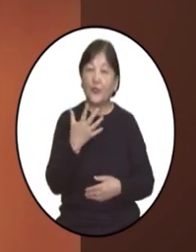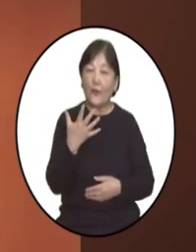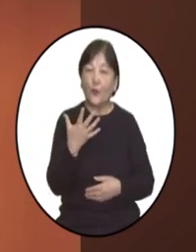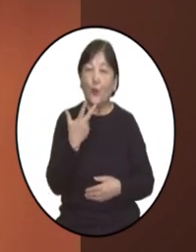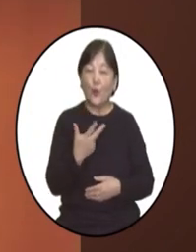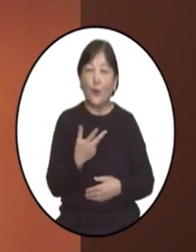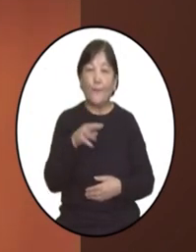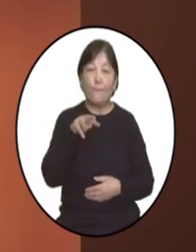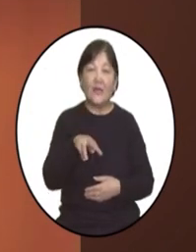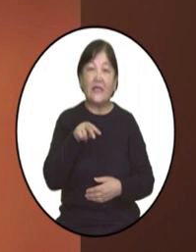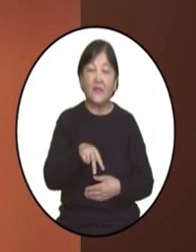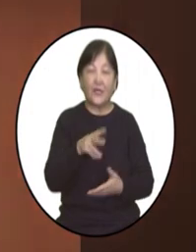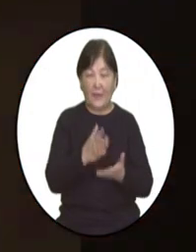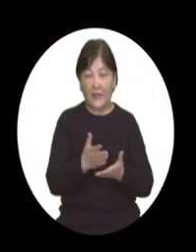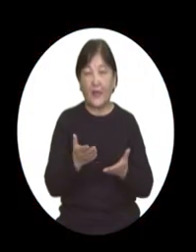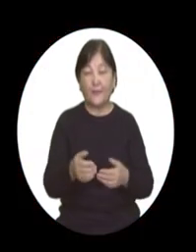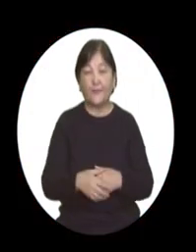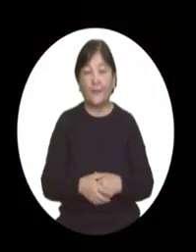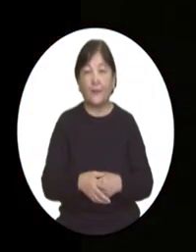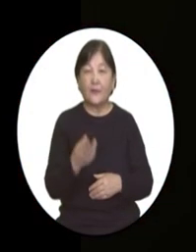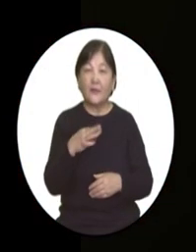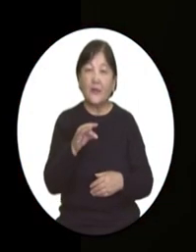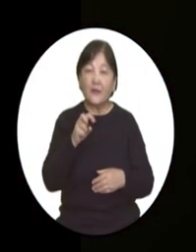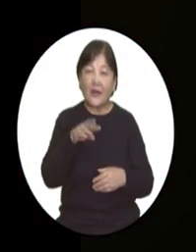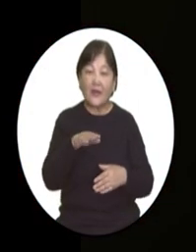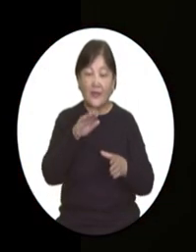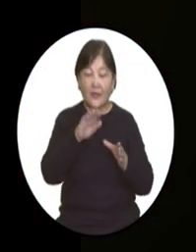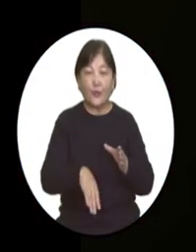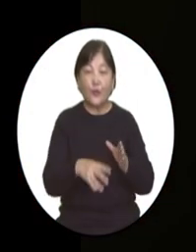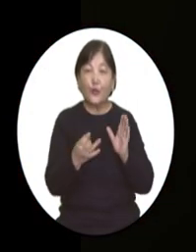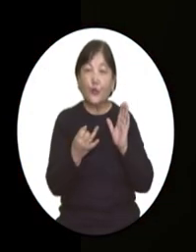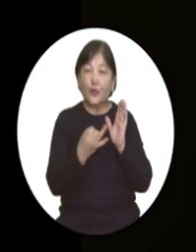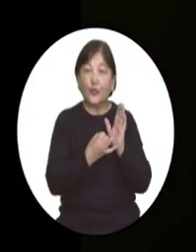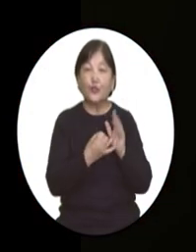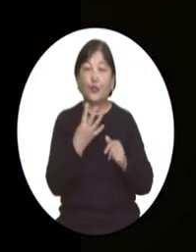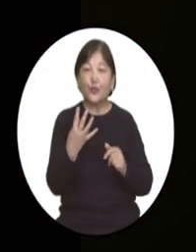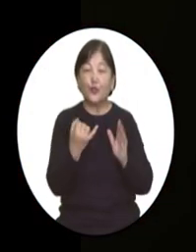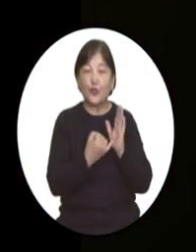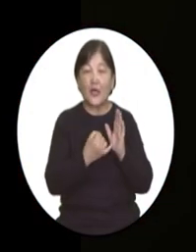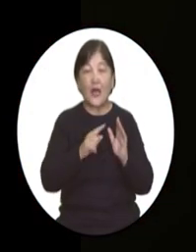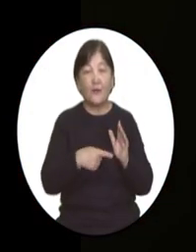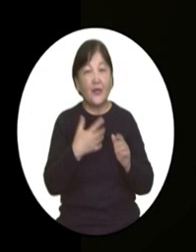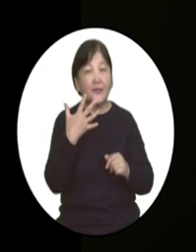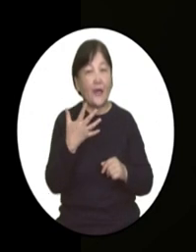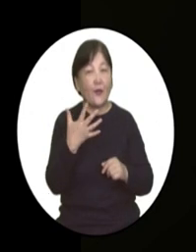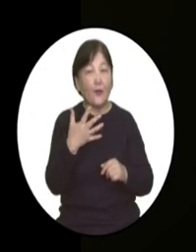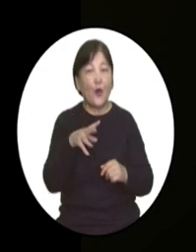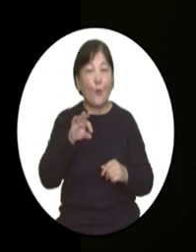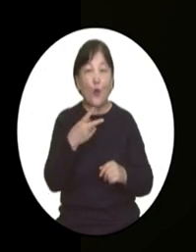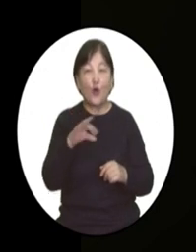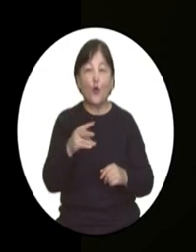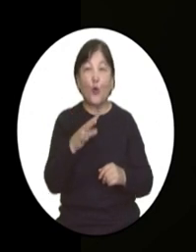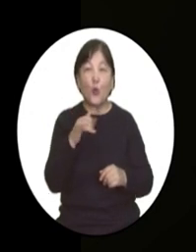154 мл байх нэ. Даралтыг 746.5 мм мөнгө усны багны даралтанд хэмцсэн байх